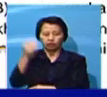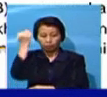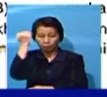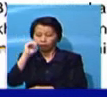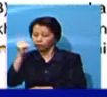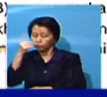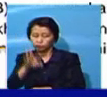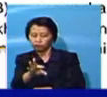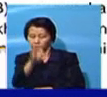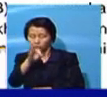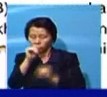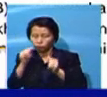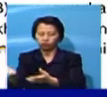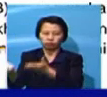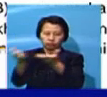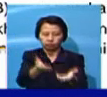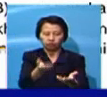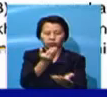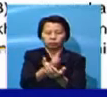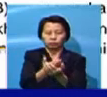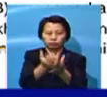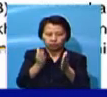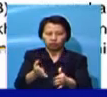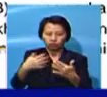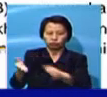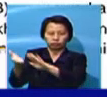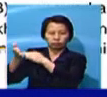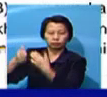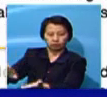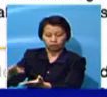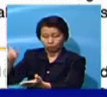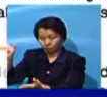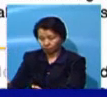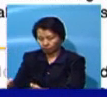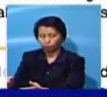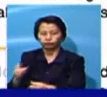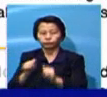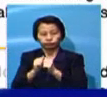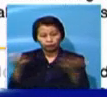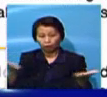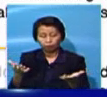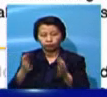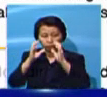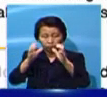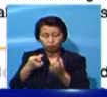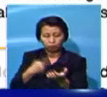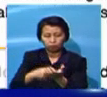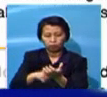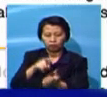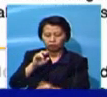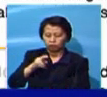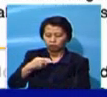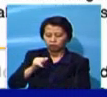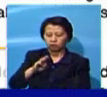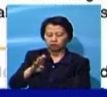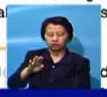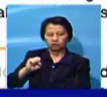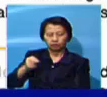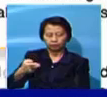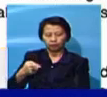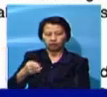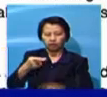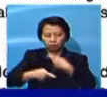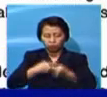sahaja yang boleh menuntut harta pelabur yang telah meninggal dunia tanpa kaedah tuntutan seperti amanah proses